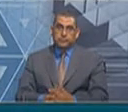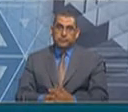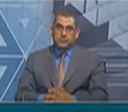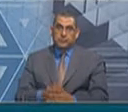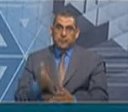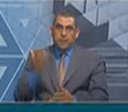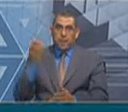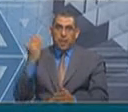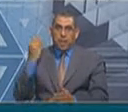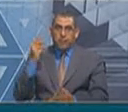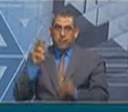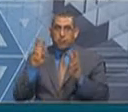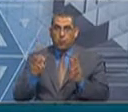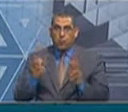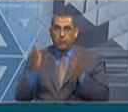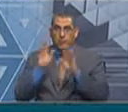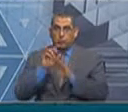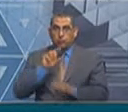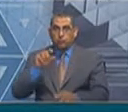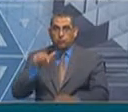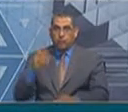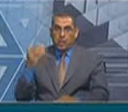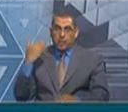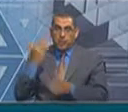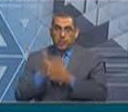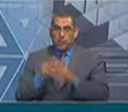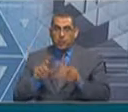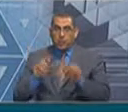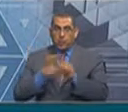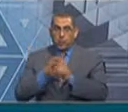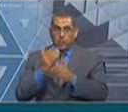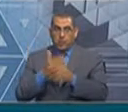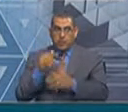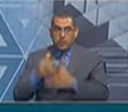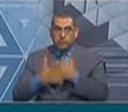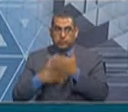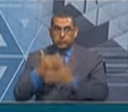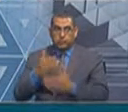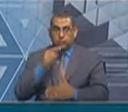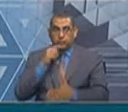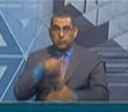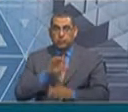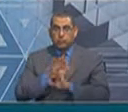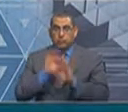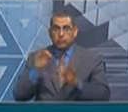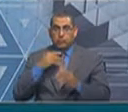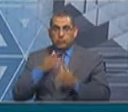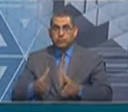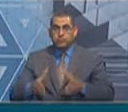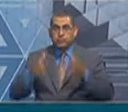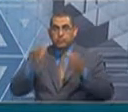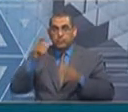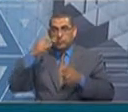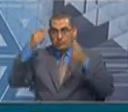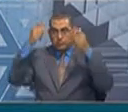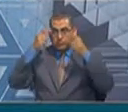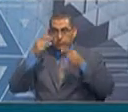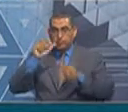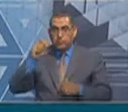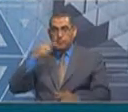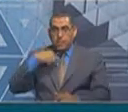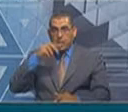بعد إغلاق دام 6 أشهر للحد من تفشي جائحة كورونا، أعاد ضريح تاج محل في الهند